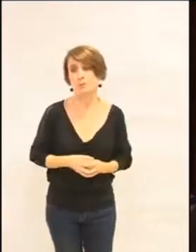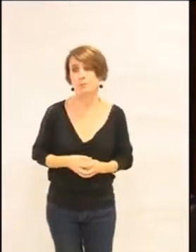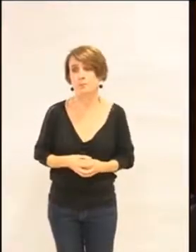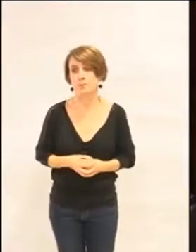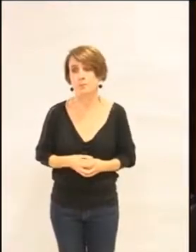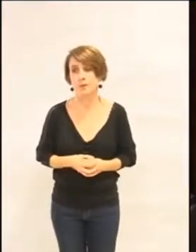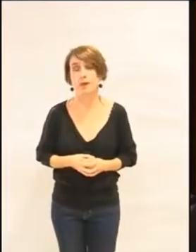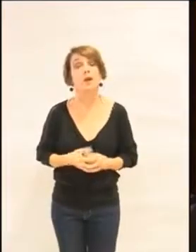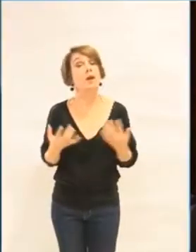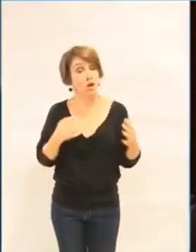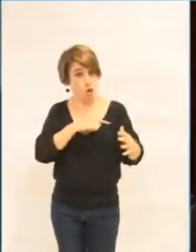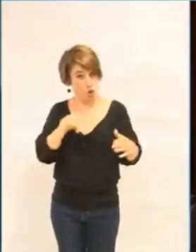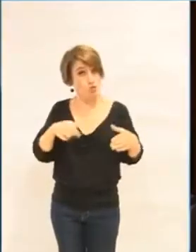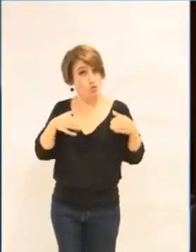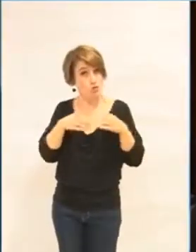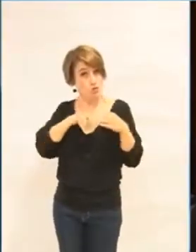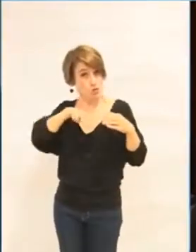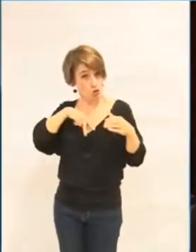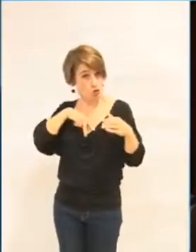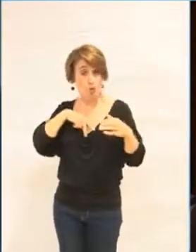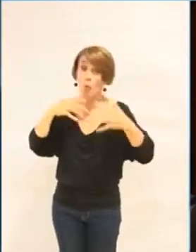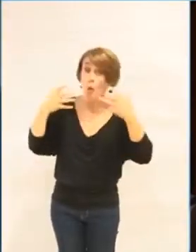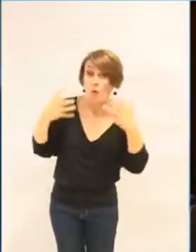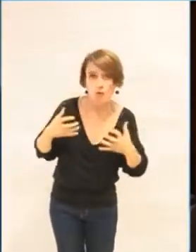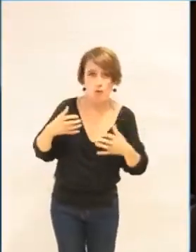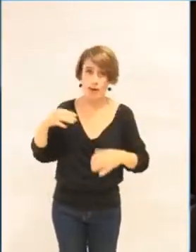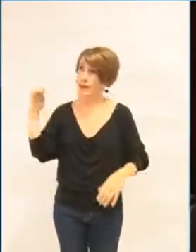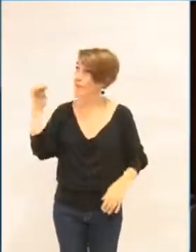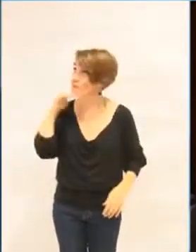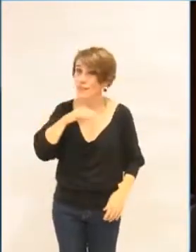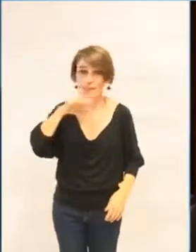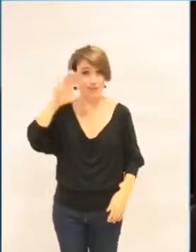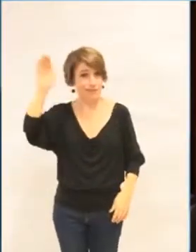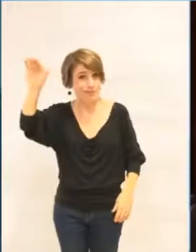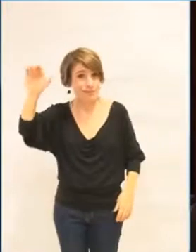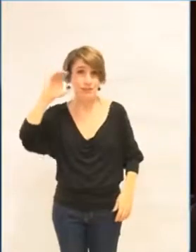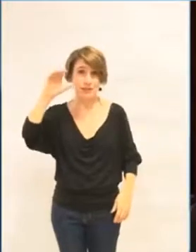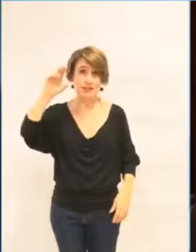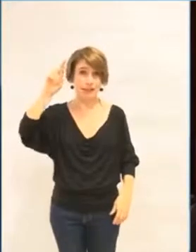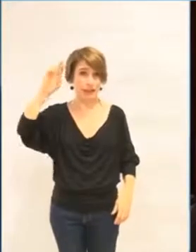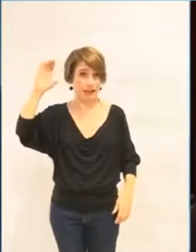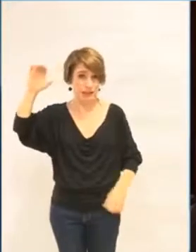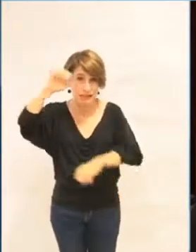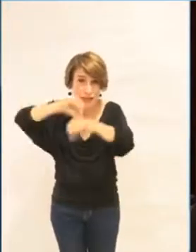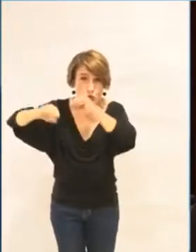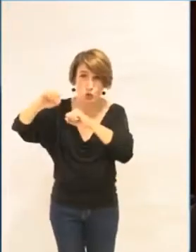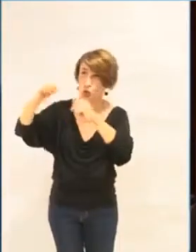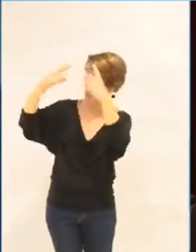notre groupe avait même souhaité que la Chambre puisse se saisir rapidement de la situation de notre ville